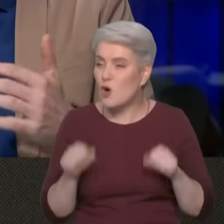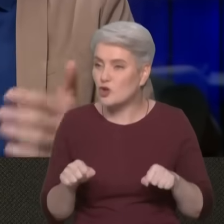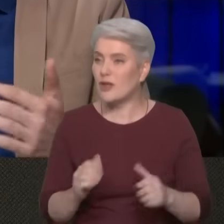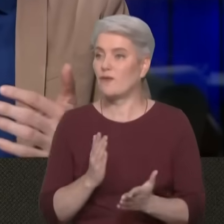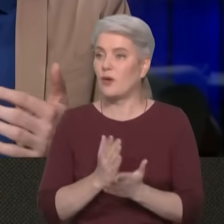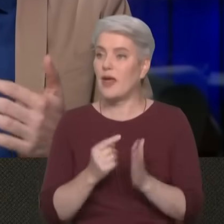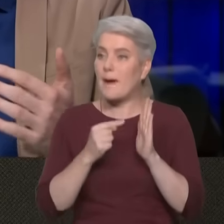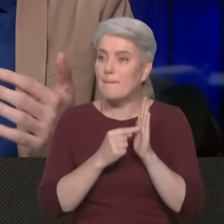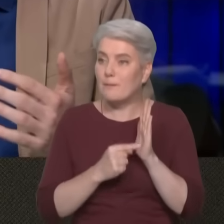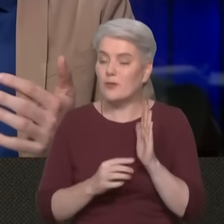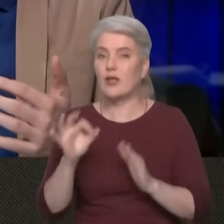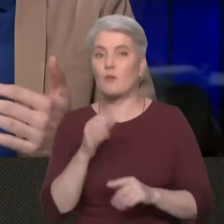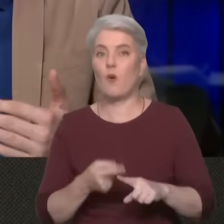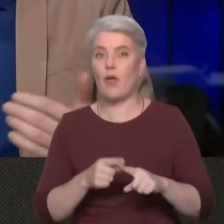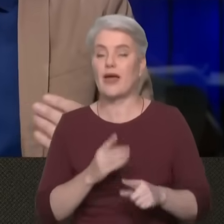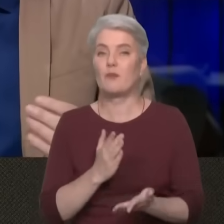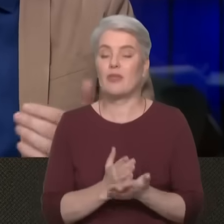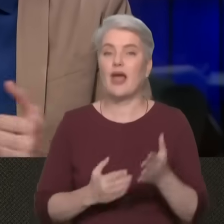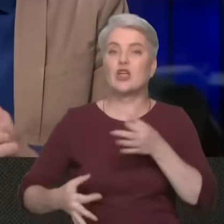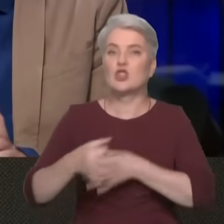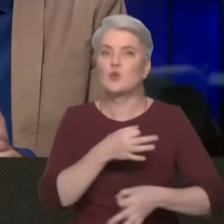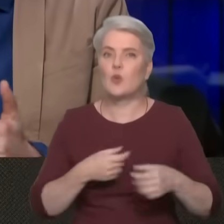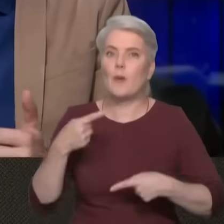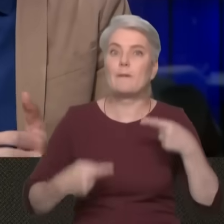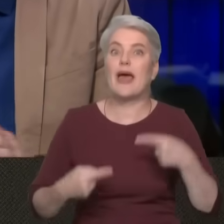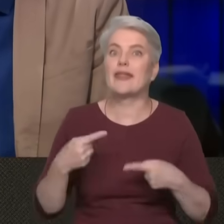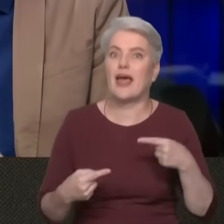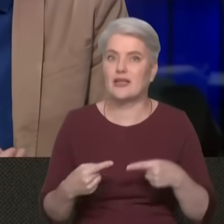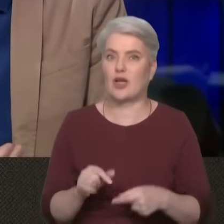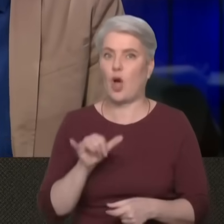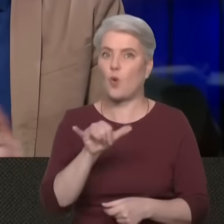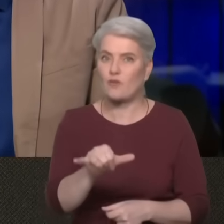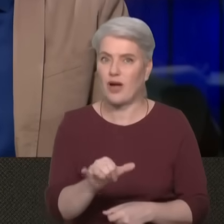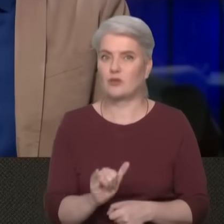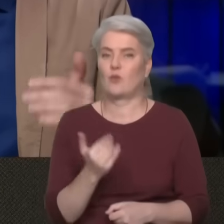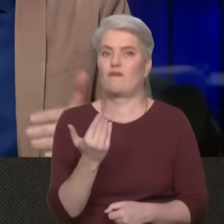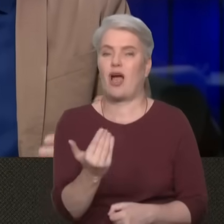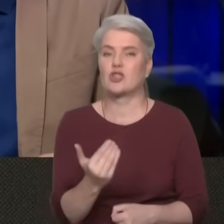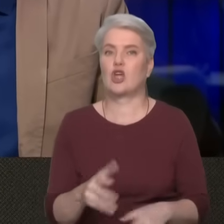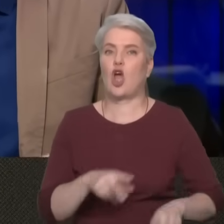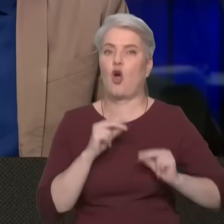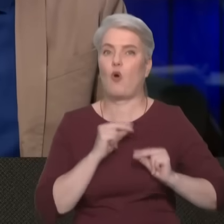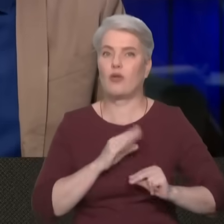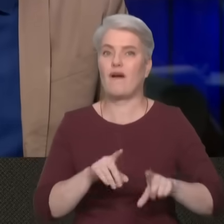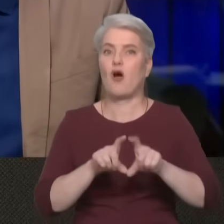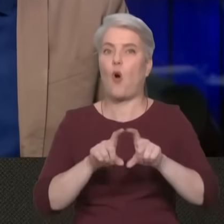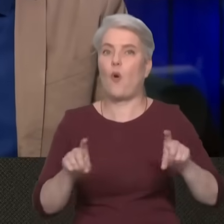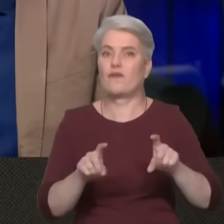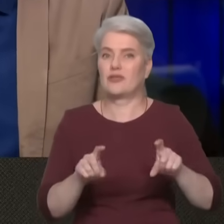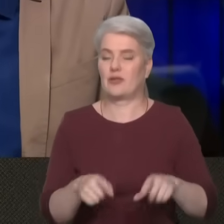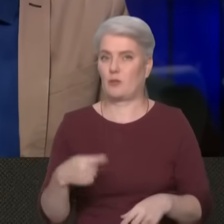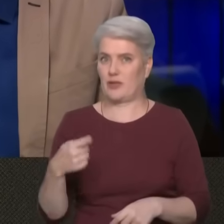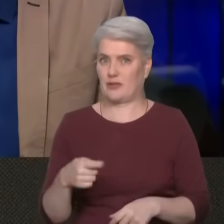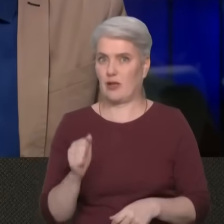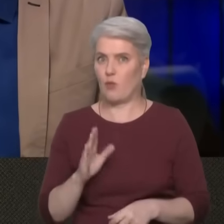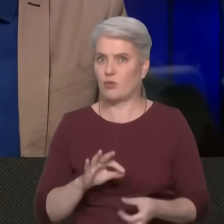є суперечка, можливо, є от у вас чи у ваших колег в Офісі президента є розуміння, що зараз це буде складно. Якщо є, будь ласка,